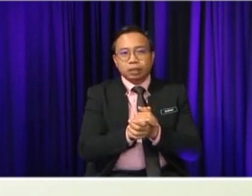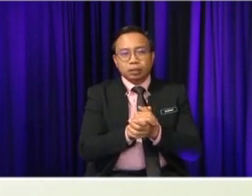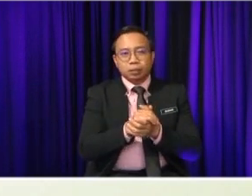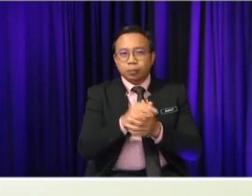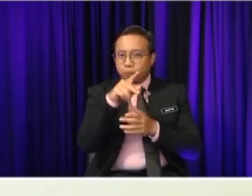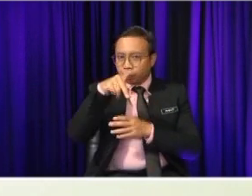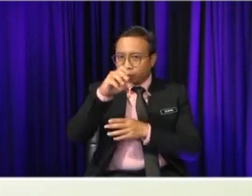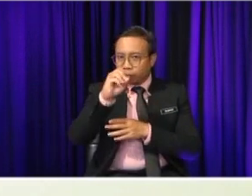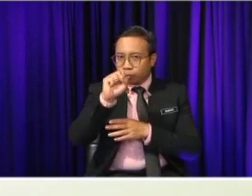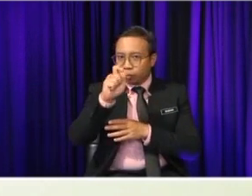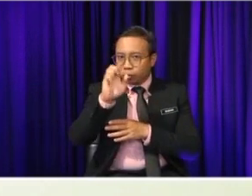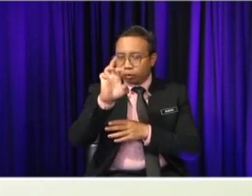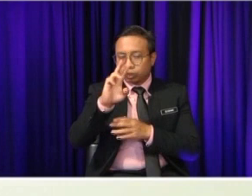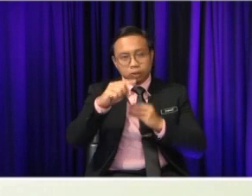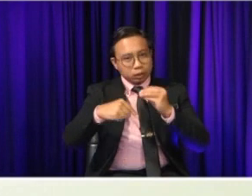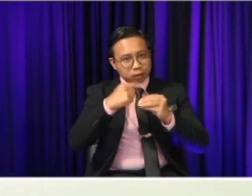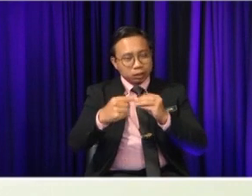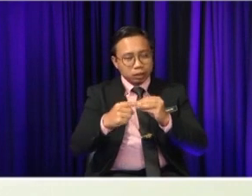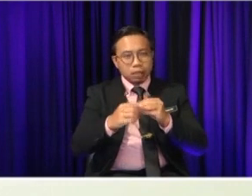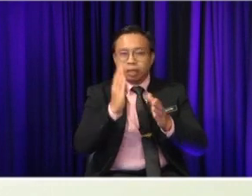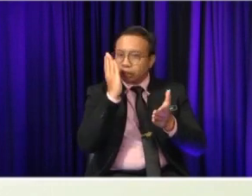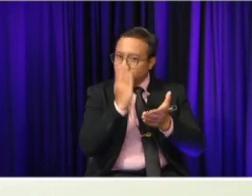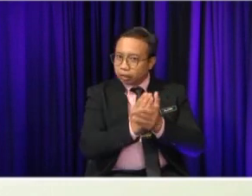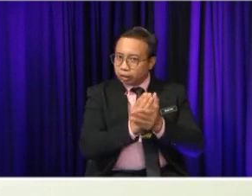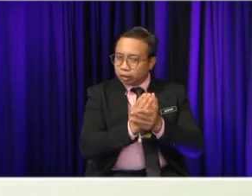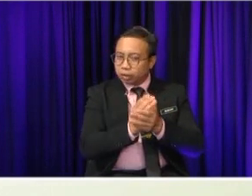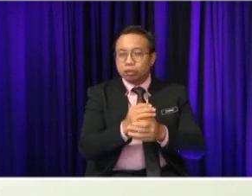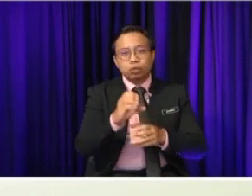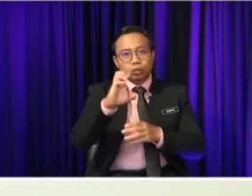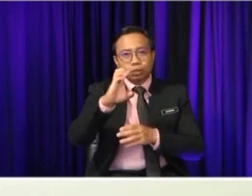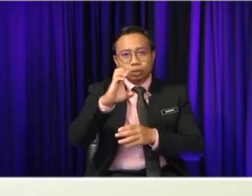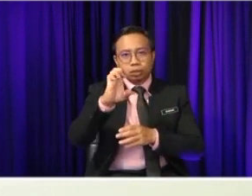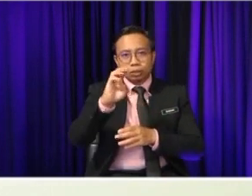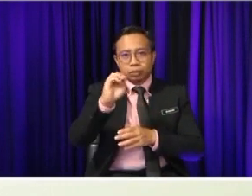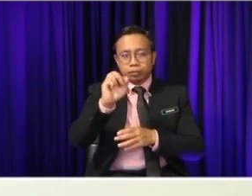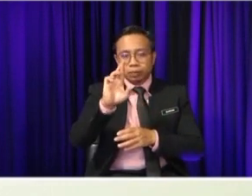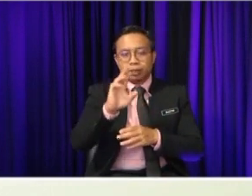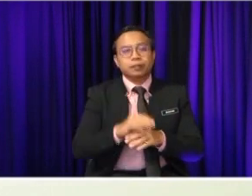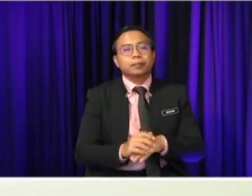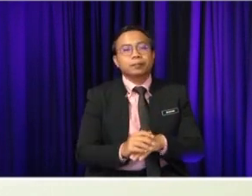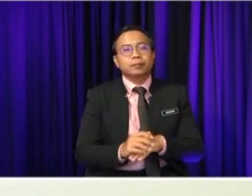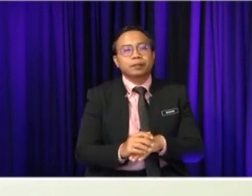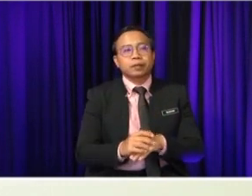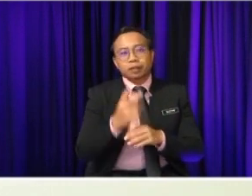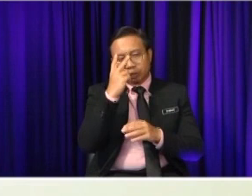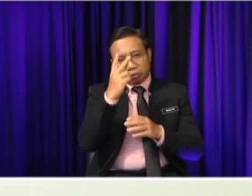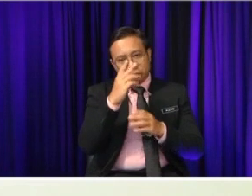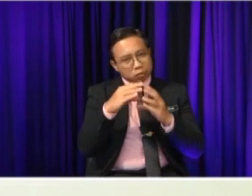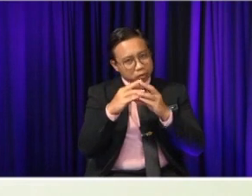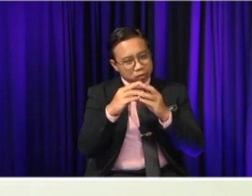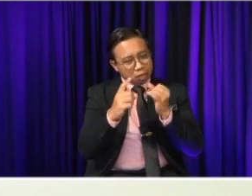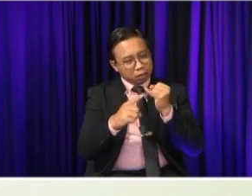poste yang berkaitan dengan hentikan pencemaran oke yang terakhir sekali memandangkan eh lapo tak tengok